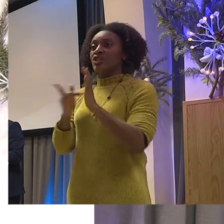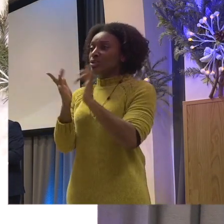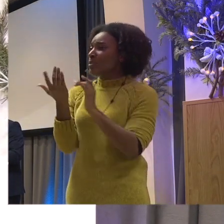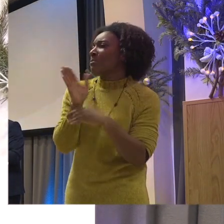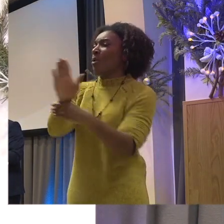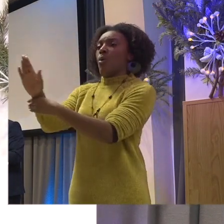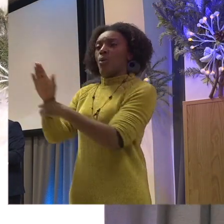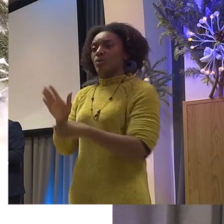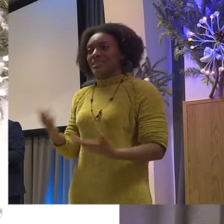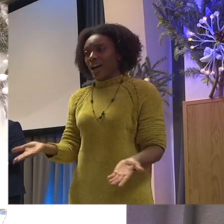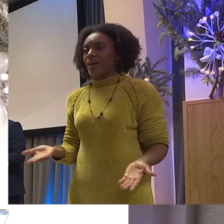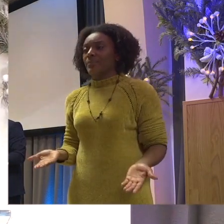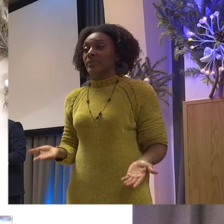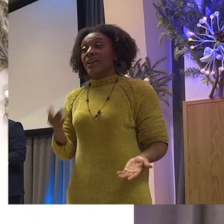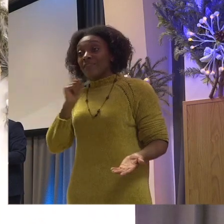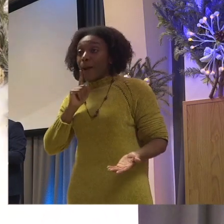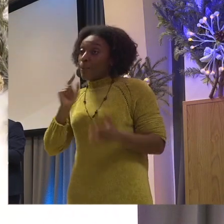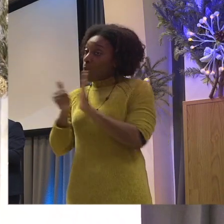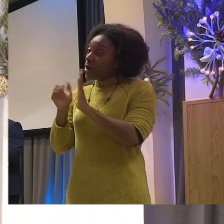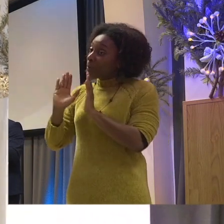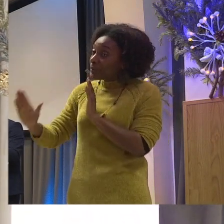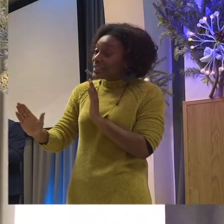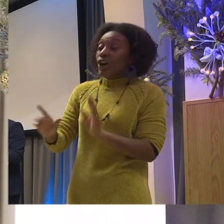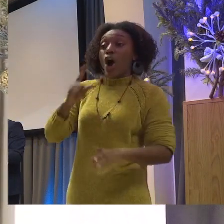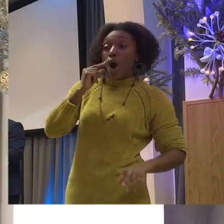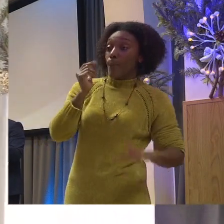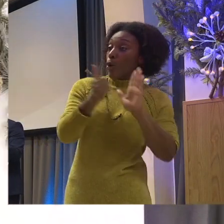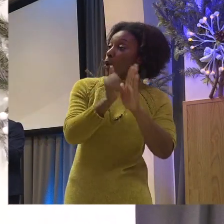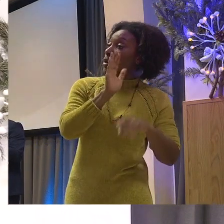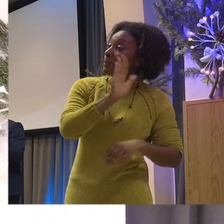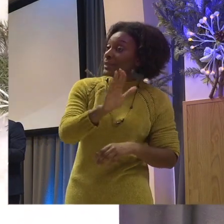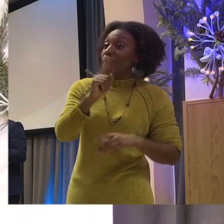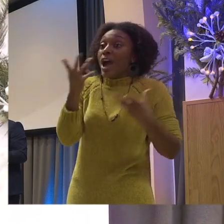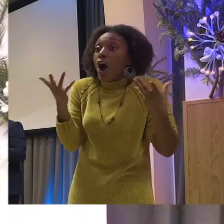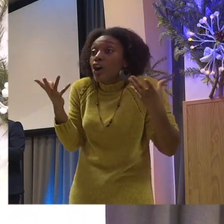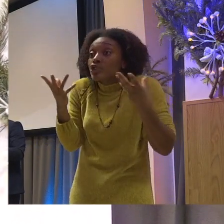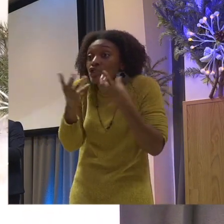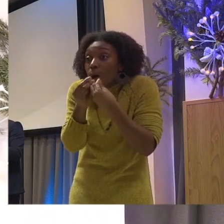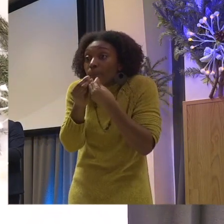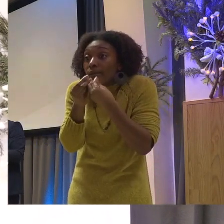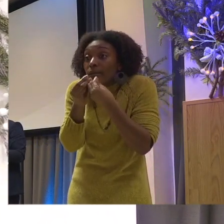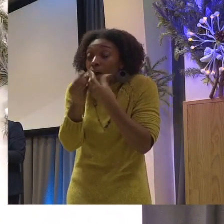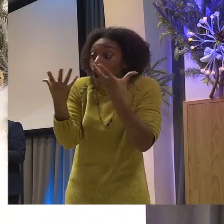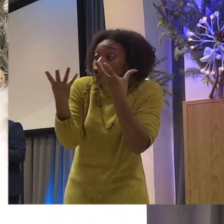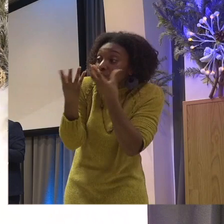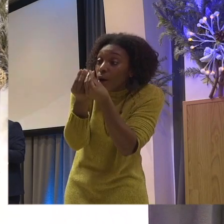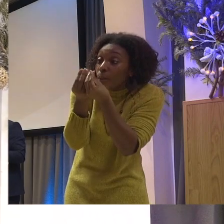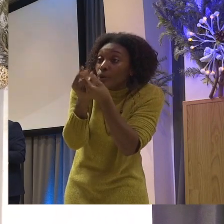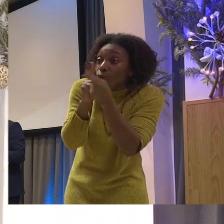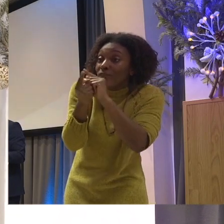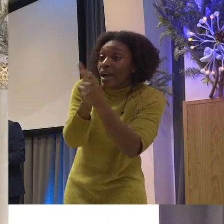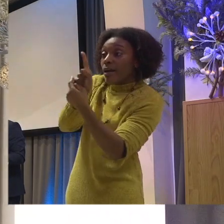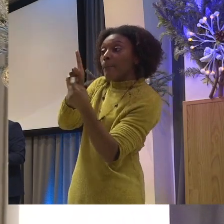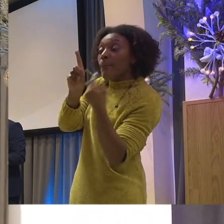certaines choses à faire. Il a donné au mari d'autres choses pour que ensemble vous puissiez montrer à ce monde qui est